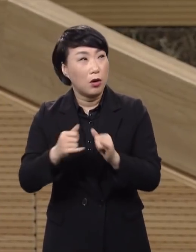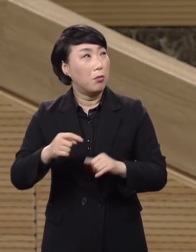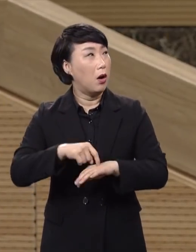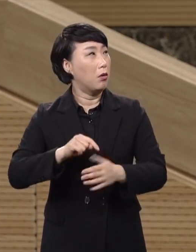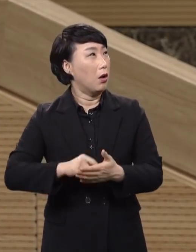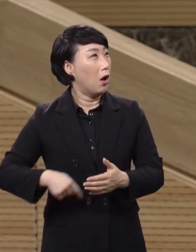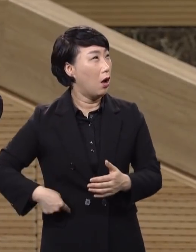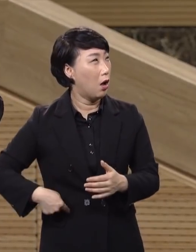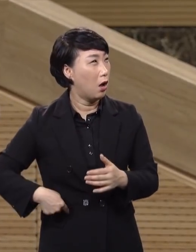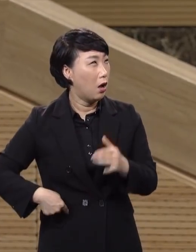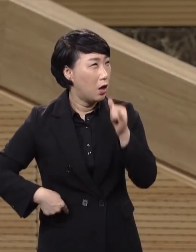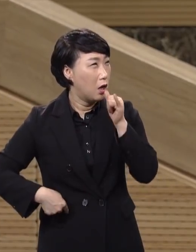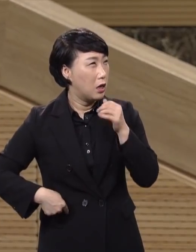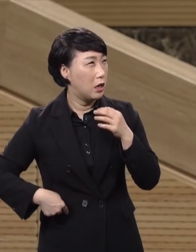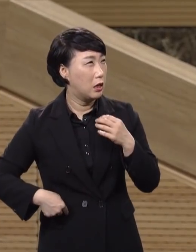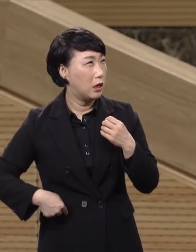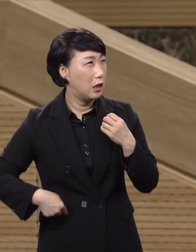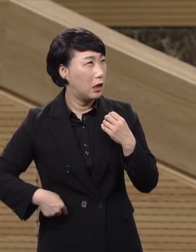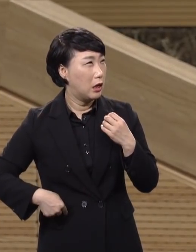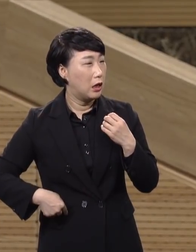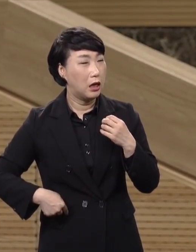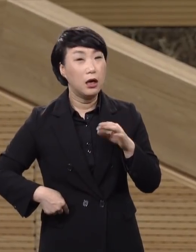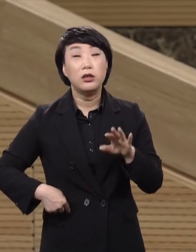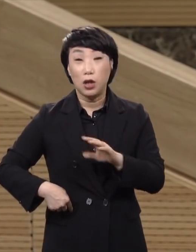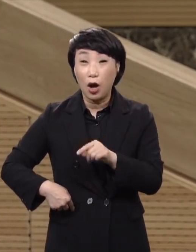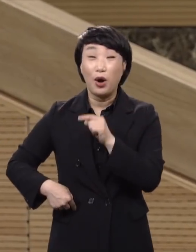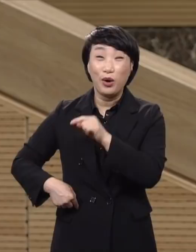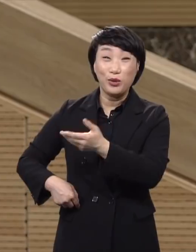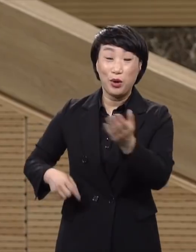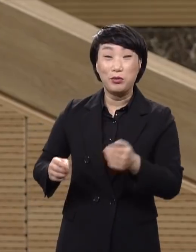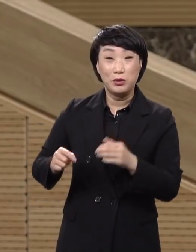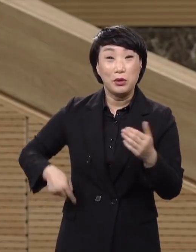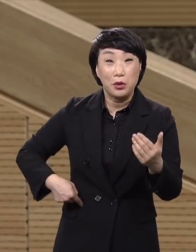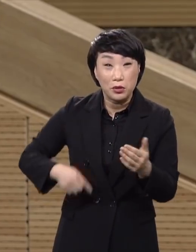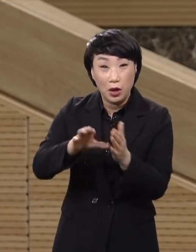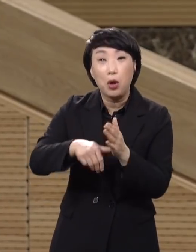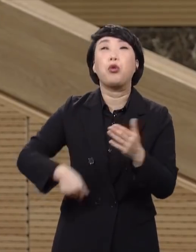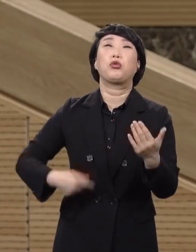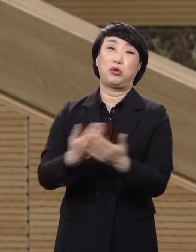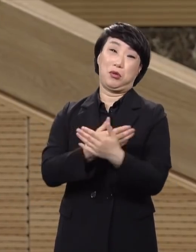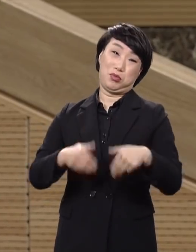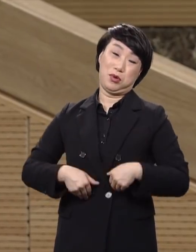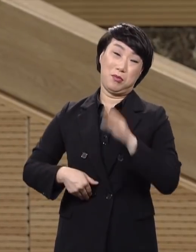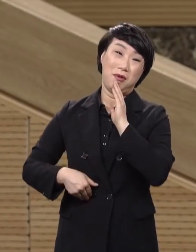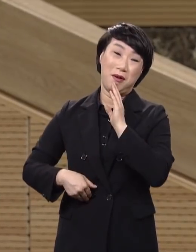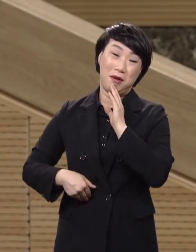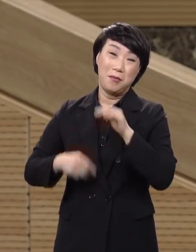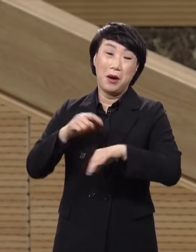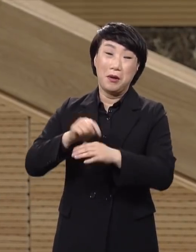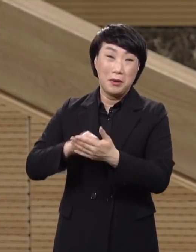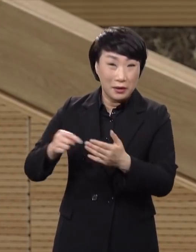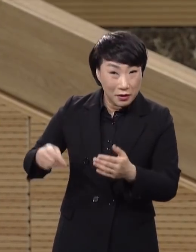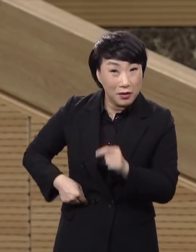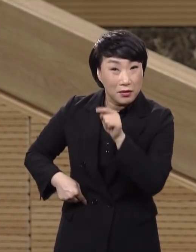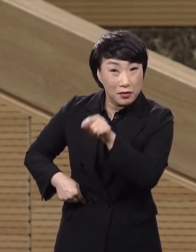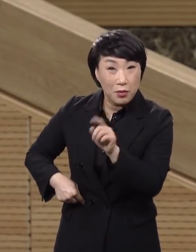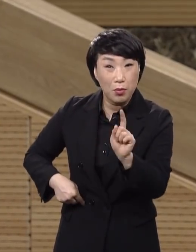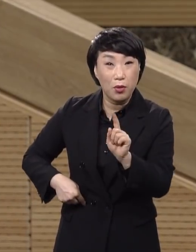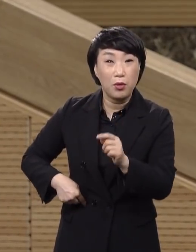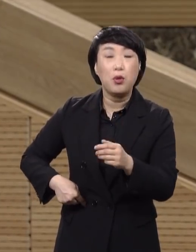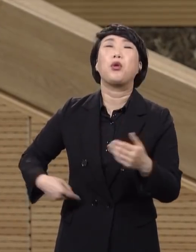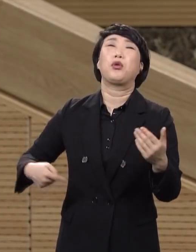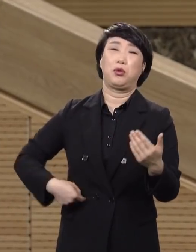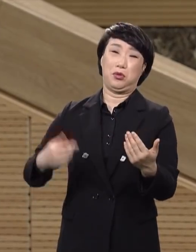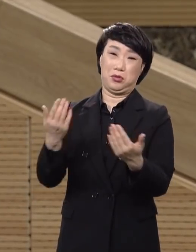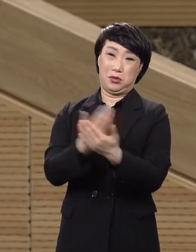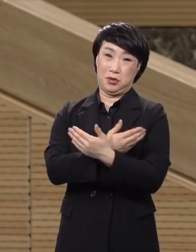막 찔림이 돌아옵니다. 찔림은 회개해야지. 찔림은 회개해야지.